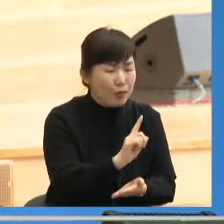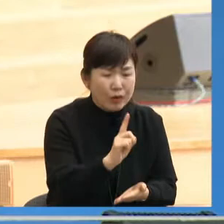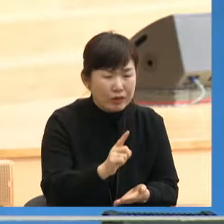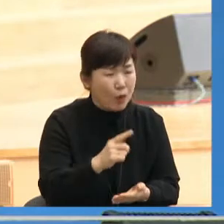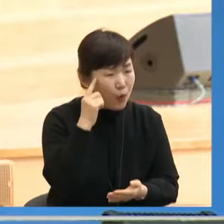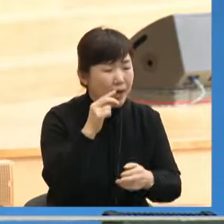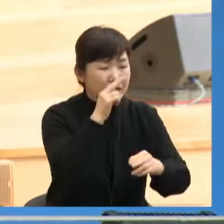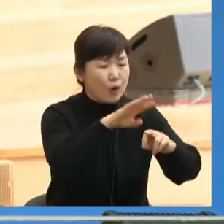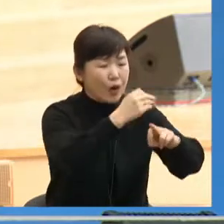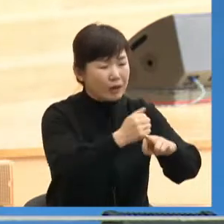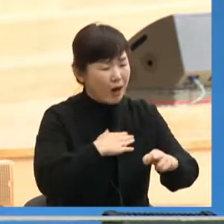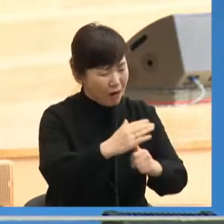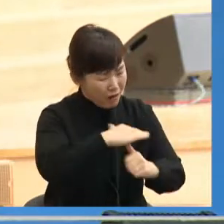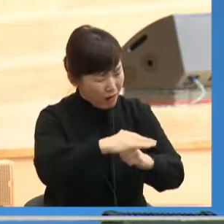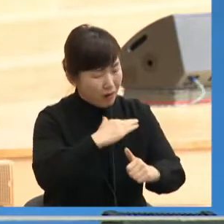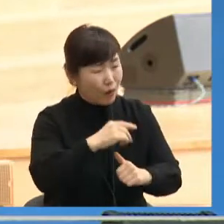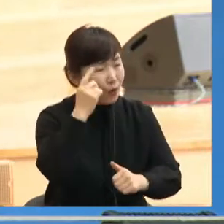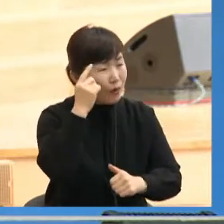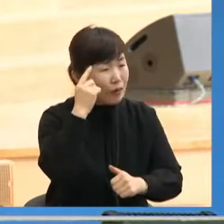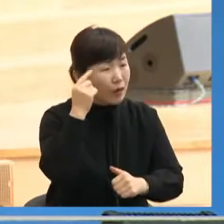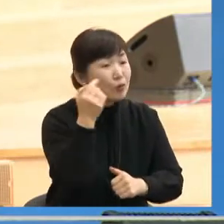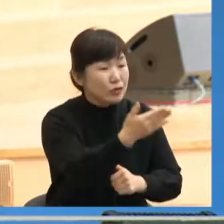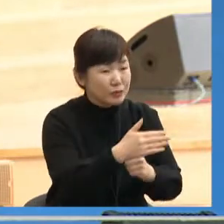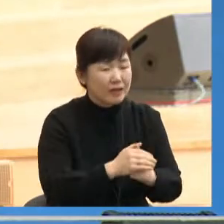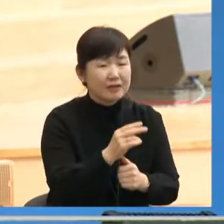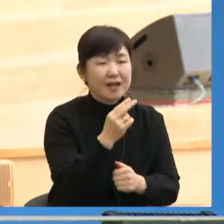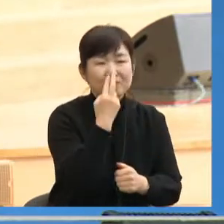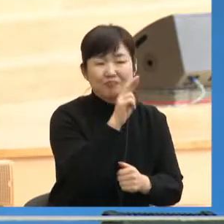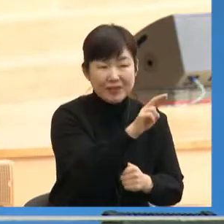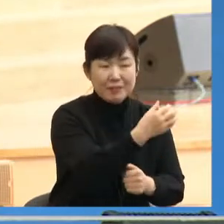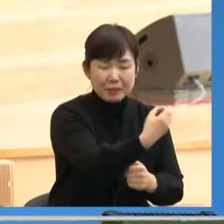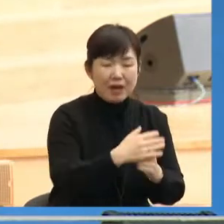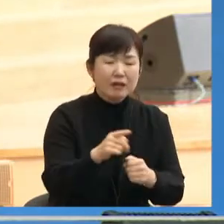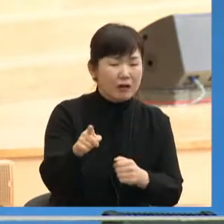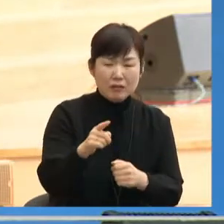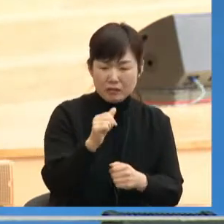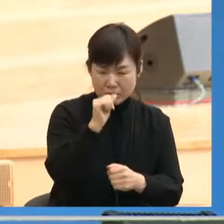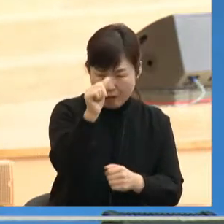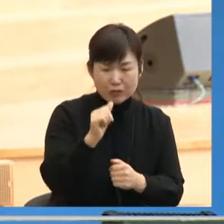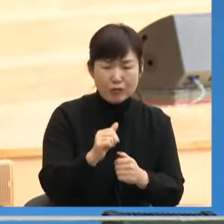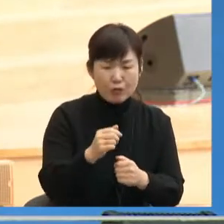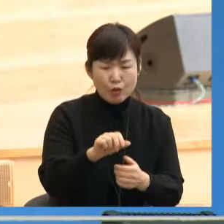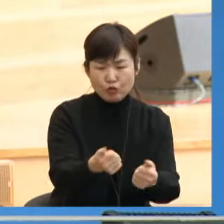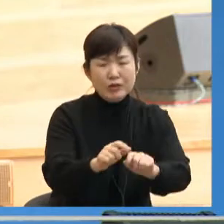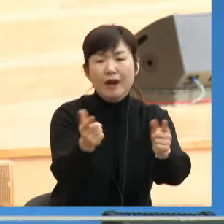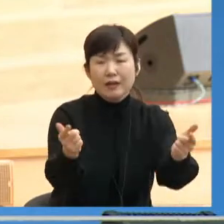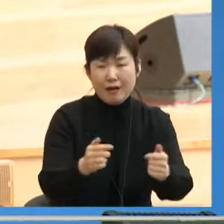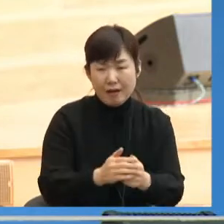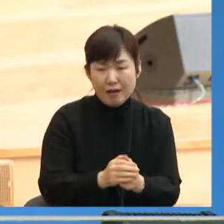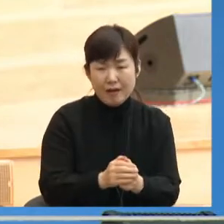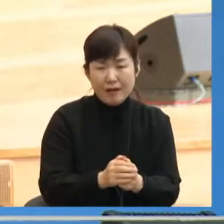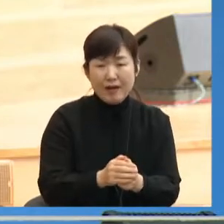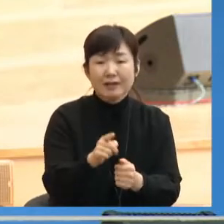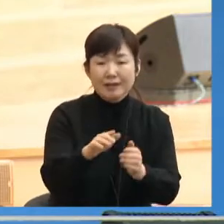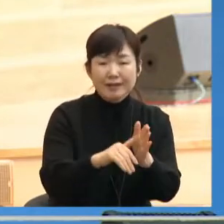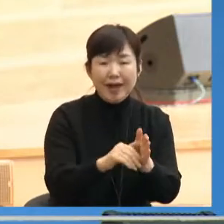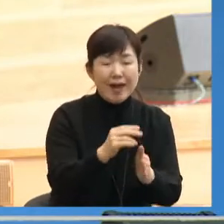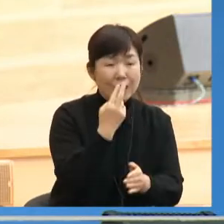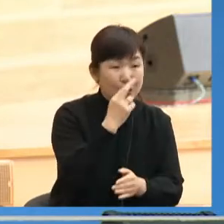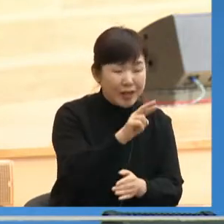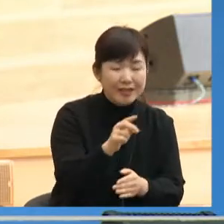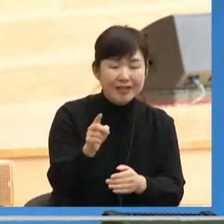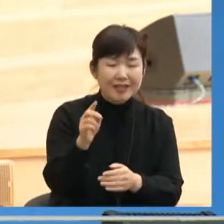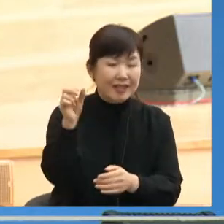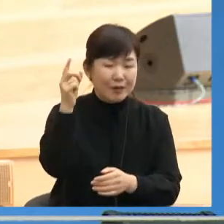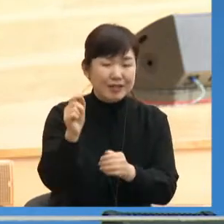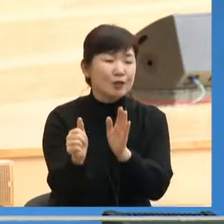나를 죽이려 하냐고. 그때 요나단이 그렇게 얘기하는 거죠. 아니야, 너는 절대 죽지 않을 거야. 그러면서 요나단이 다윗을